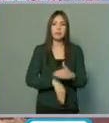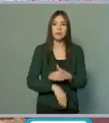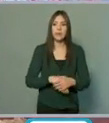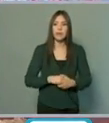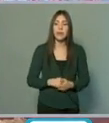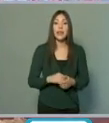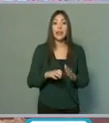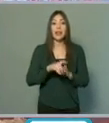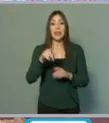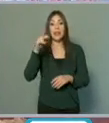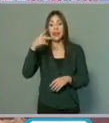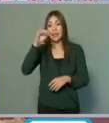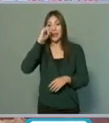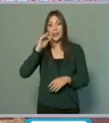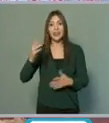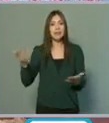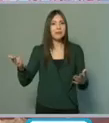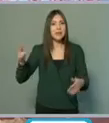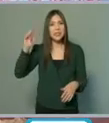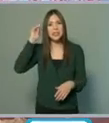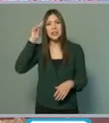¡Привет! Exacto.